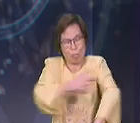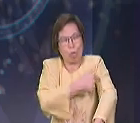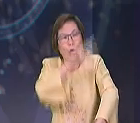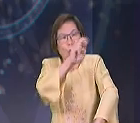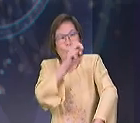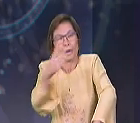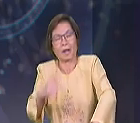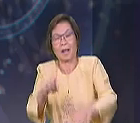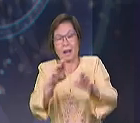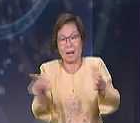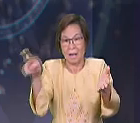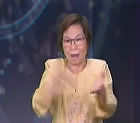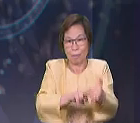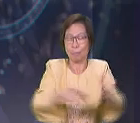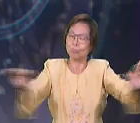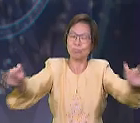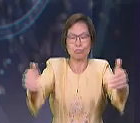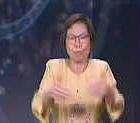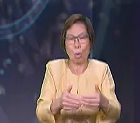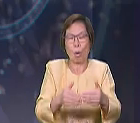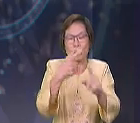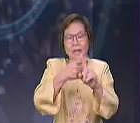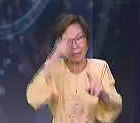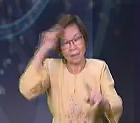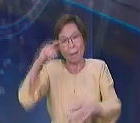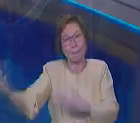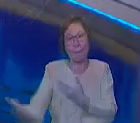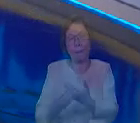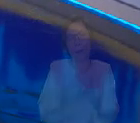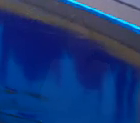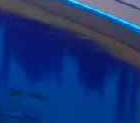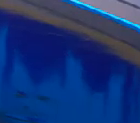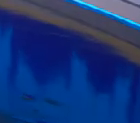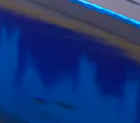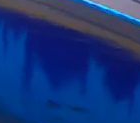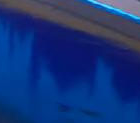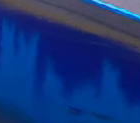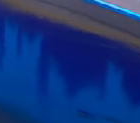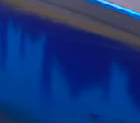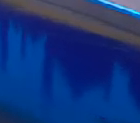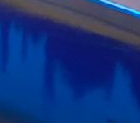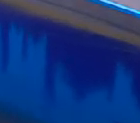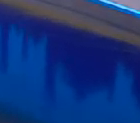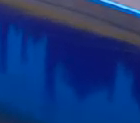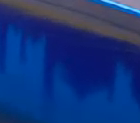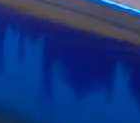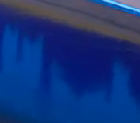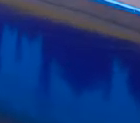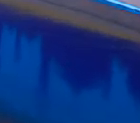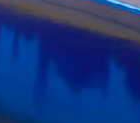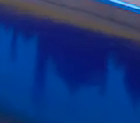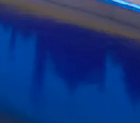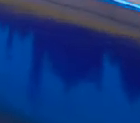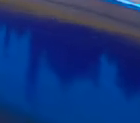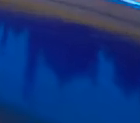Laporan itu menutup perkembangan dari Terengganu. Kembali semula ke Angkasa Puri. Lindung diri, lindung semua. Salam Aidiladha